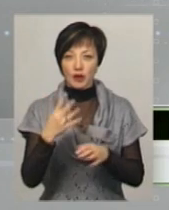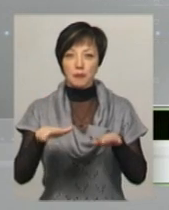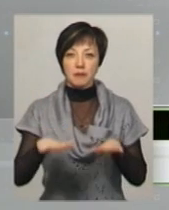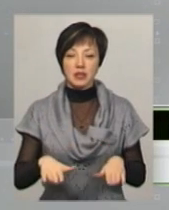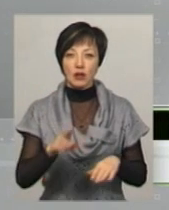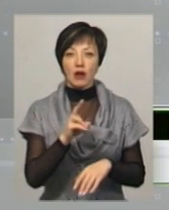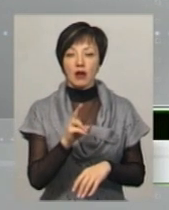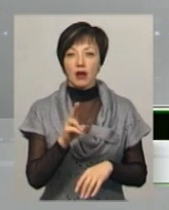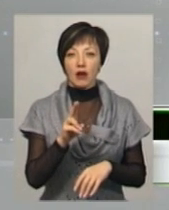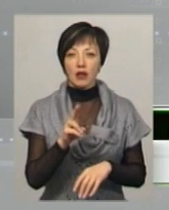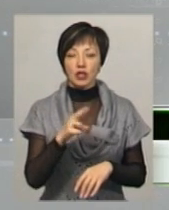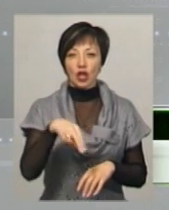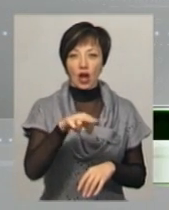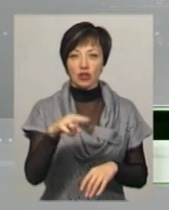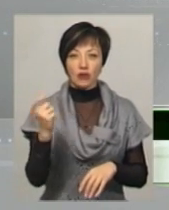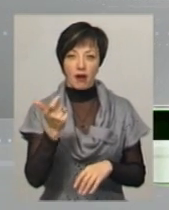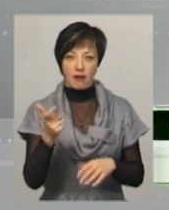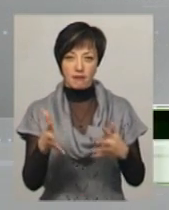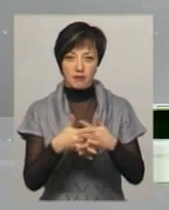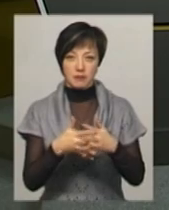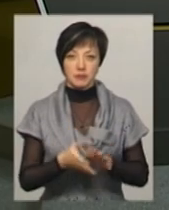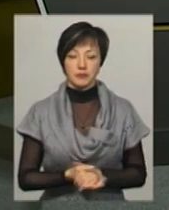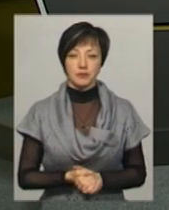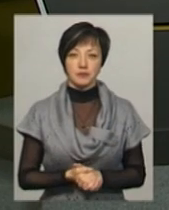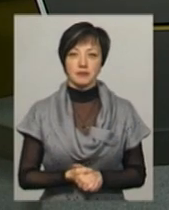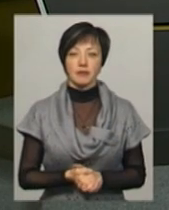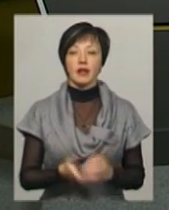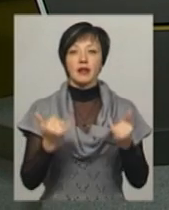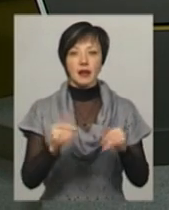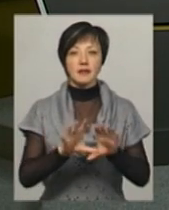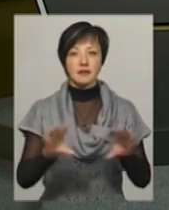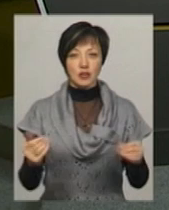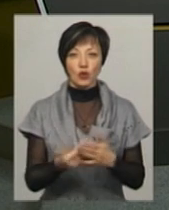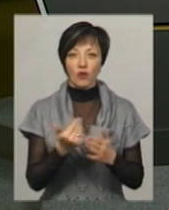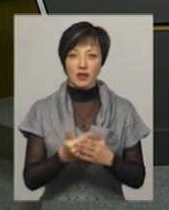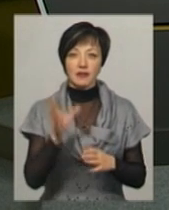місці Ковальчук-Чміль – це Деражня Харків. Наразі це всі